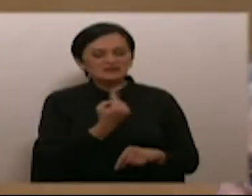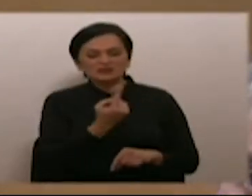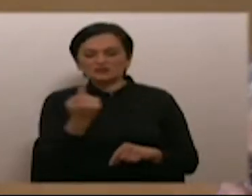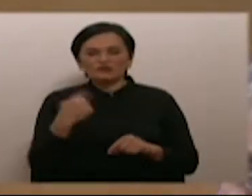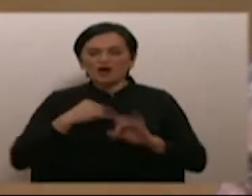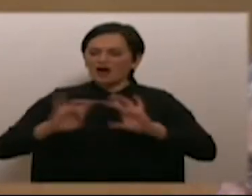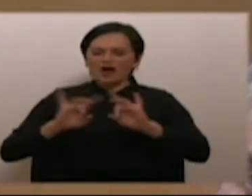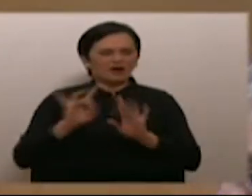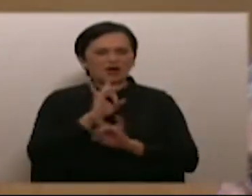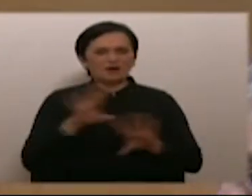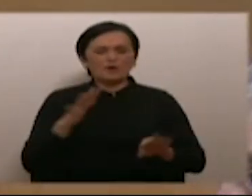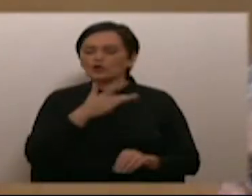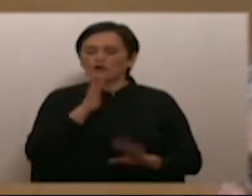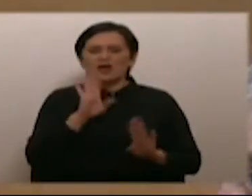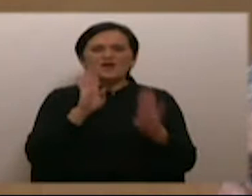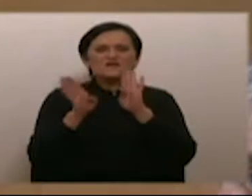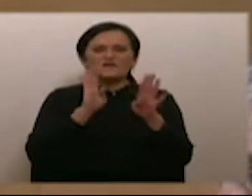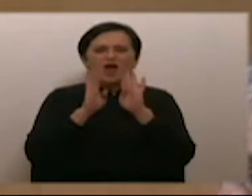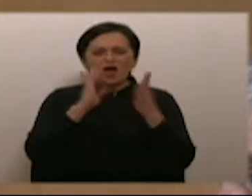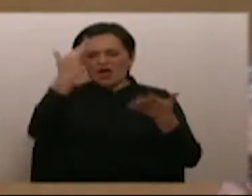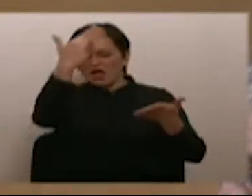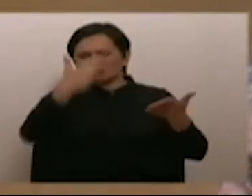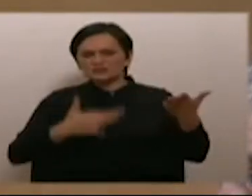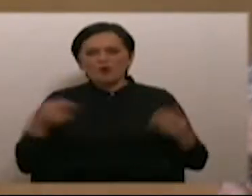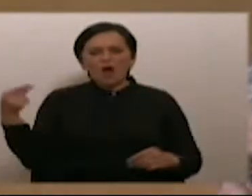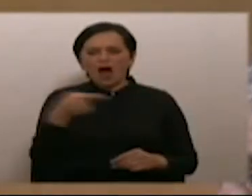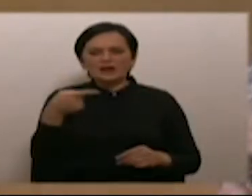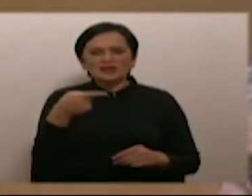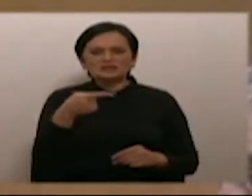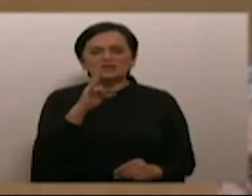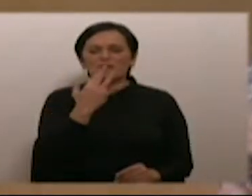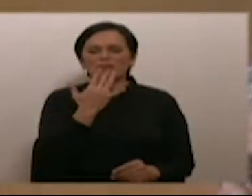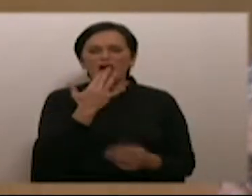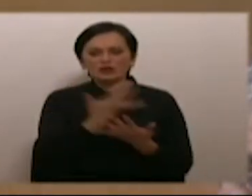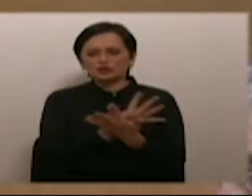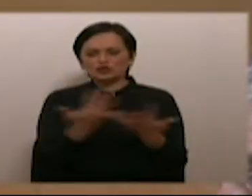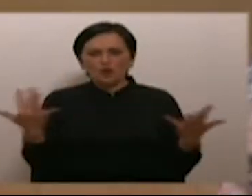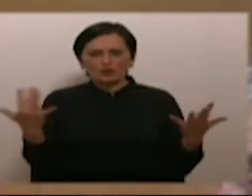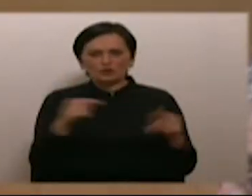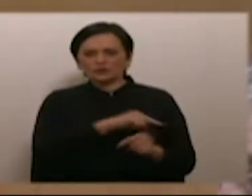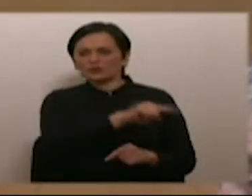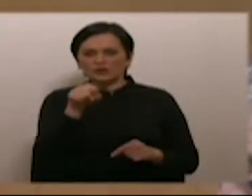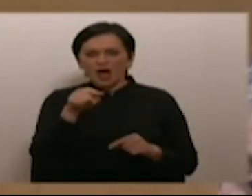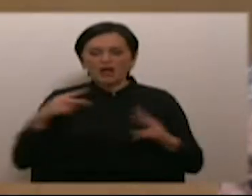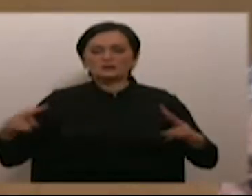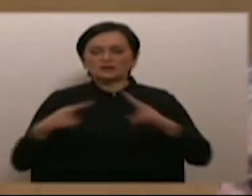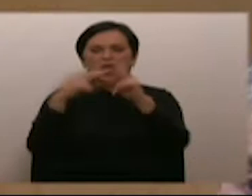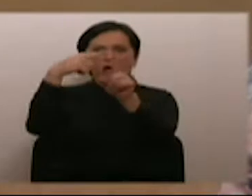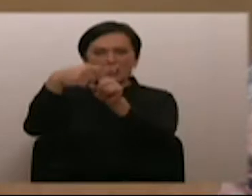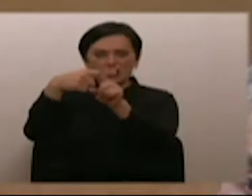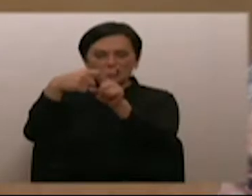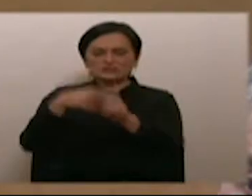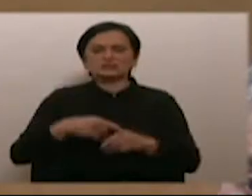უბრალოდ ამისთვის. ფეისბუქზე ათასობით ნაციონალის უპრეცედენტო შტურმი პატრიარქზე და ეკლესიაზე. ნაცების